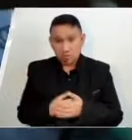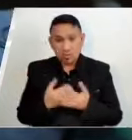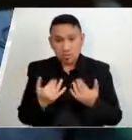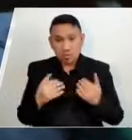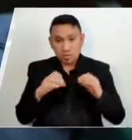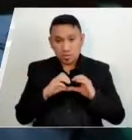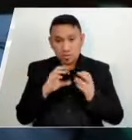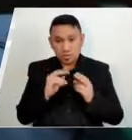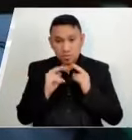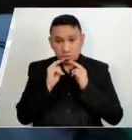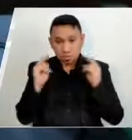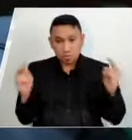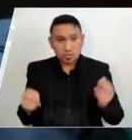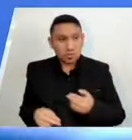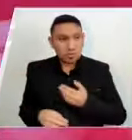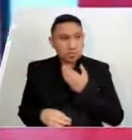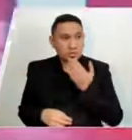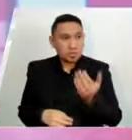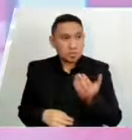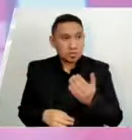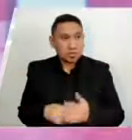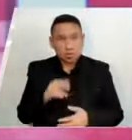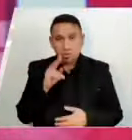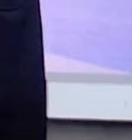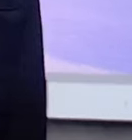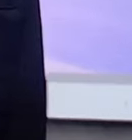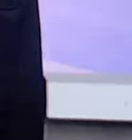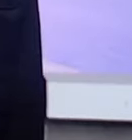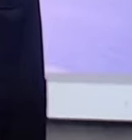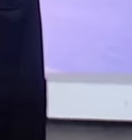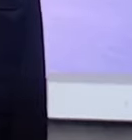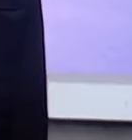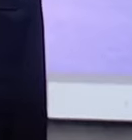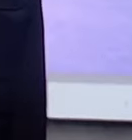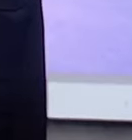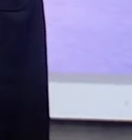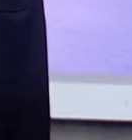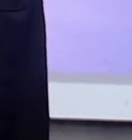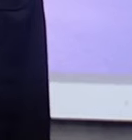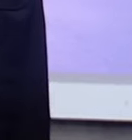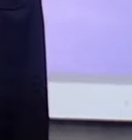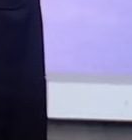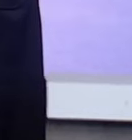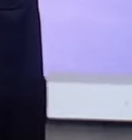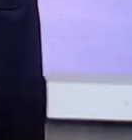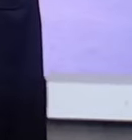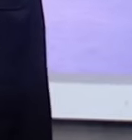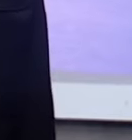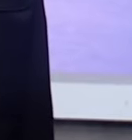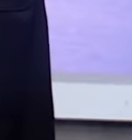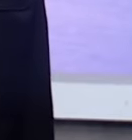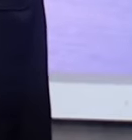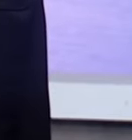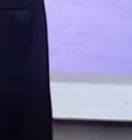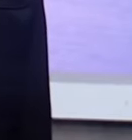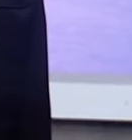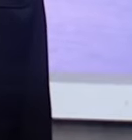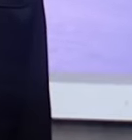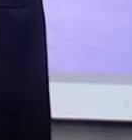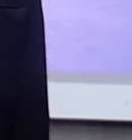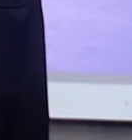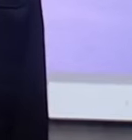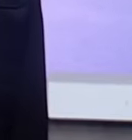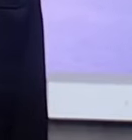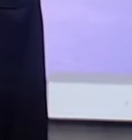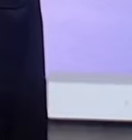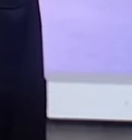integrated news ako si mav Gonzalez ang inyong saksi mga kapuso sama-sama tayong maging saksi mag-subscribe